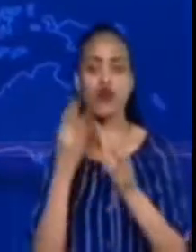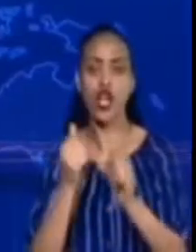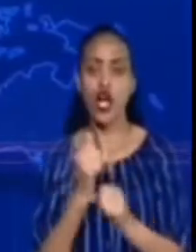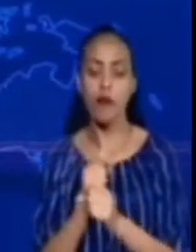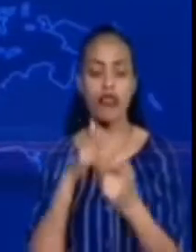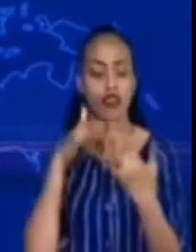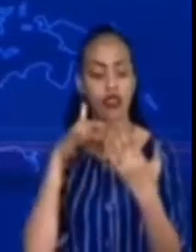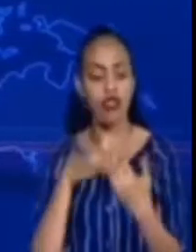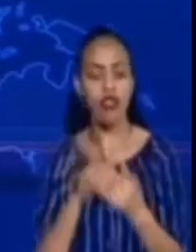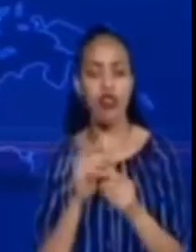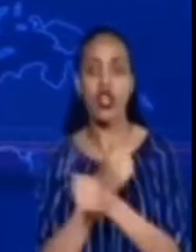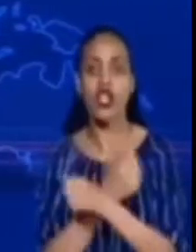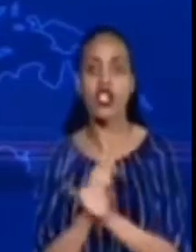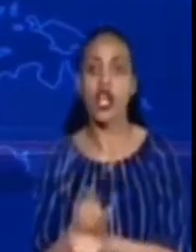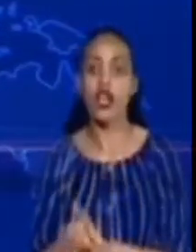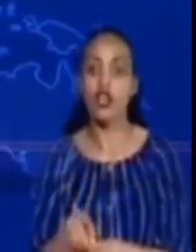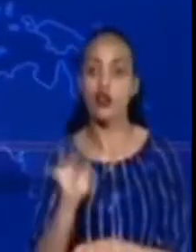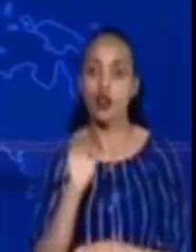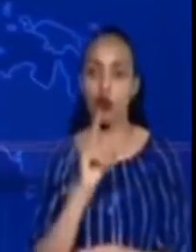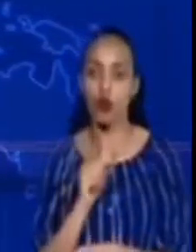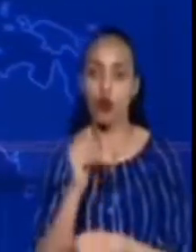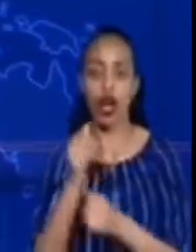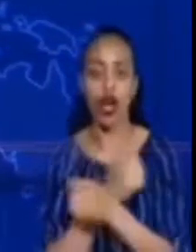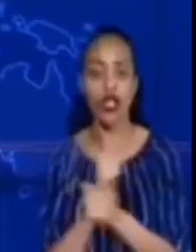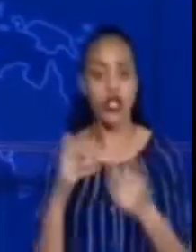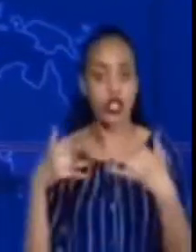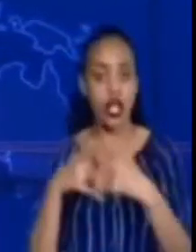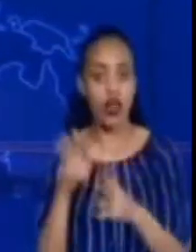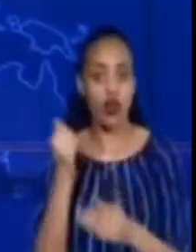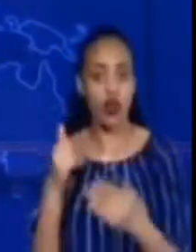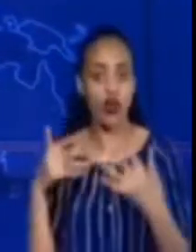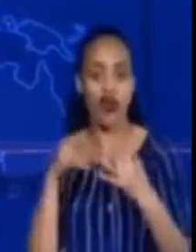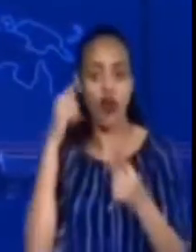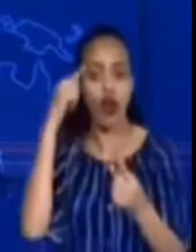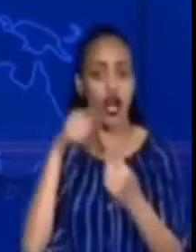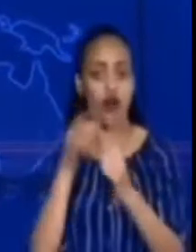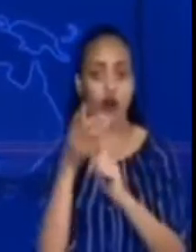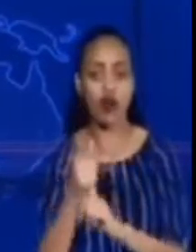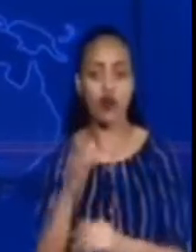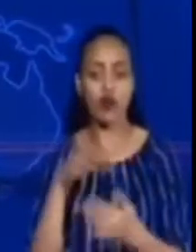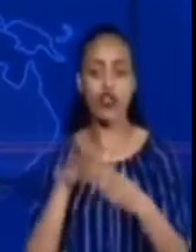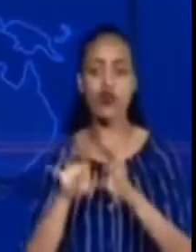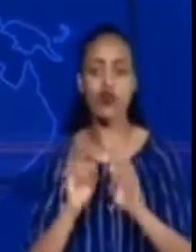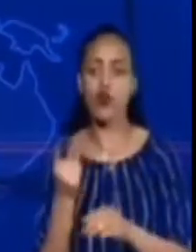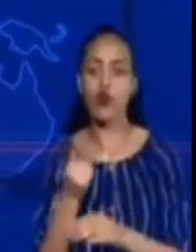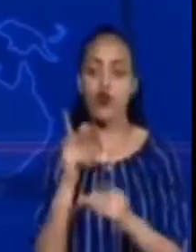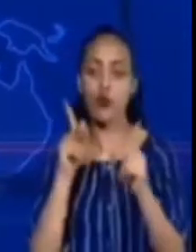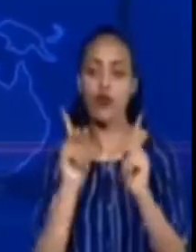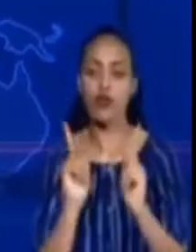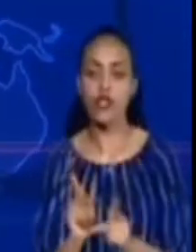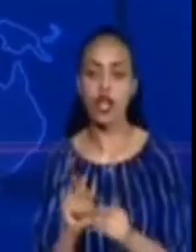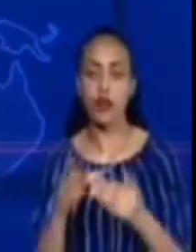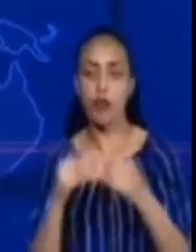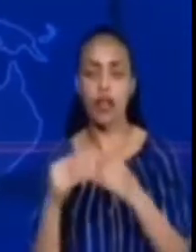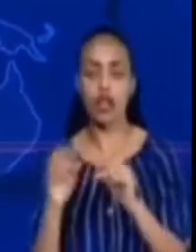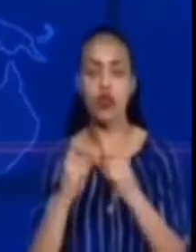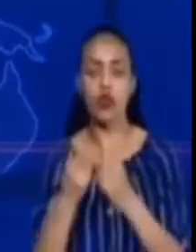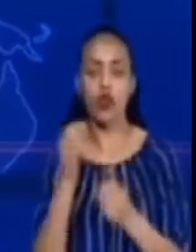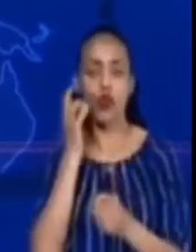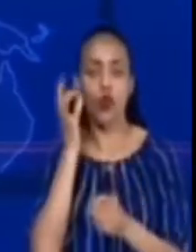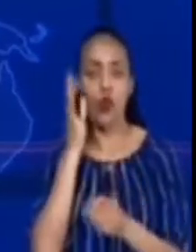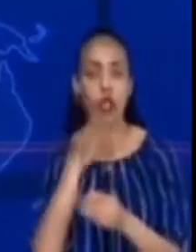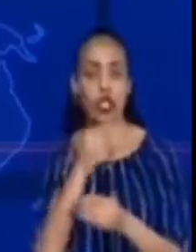ኢህአዲግን ወያኔ ፈርቶ ያመለጠ ኡስታዝ የለም አንድ እስኪ ስም ጥራል አንድ ፈርቶ ተንቦቆ ሀገር